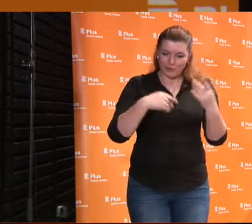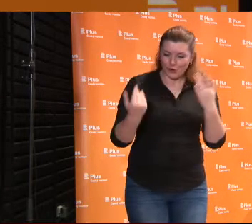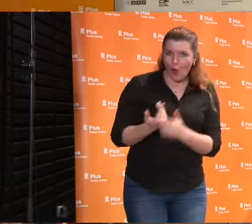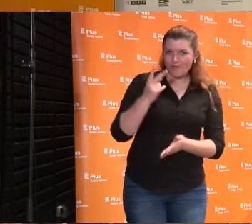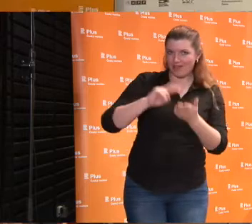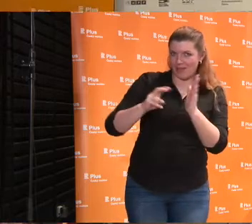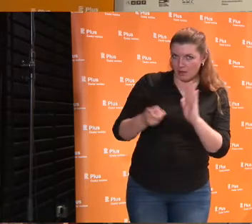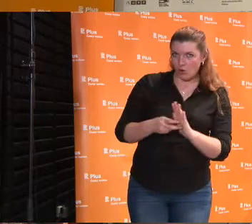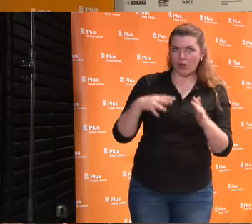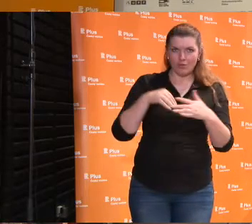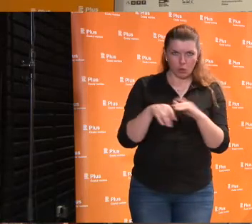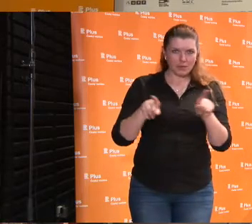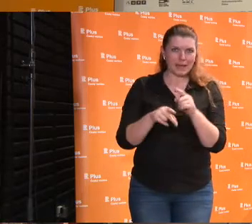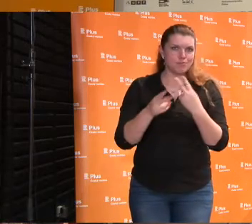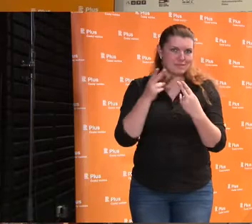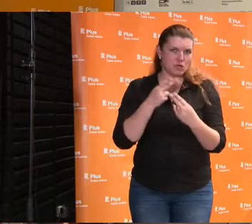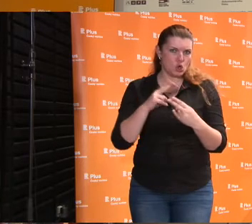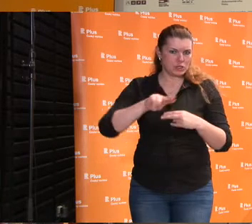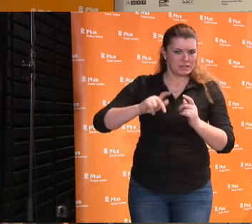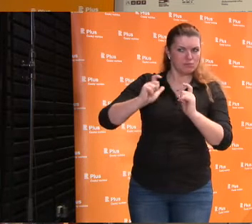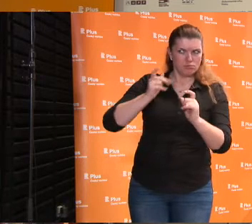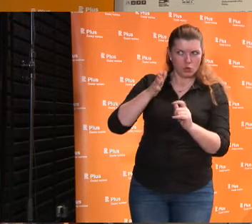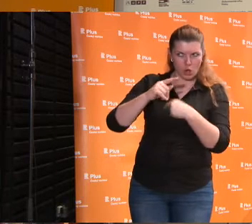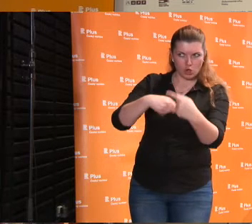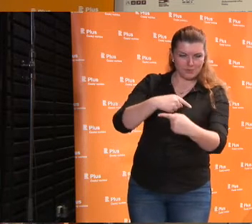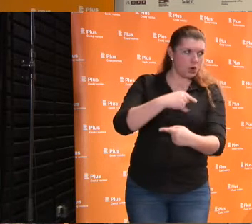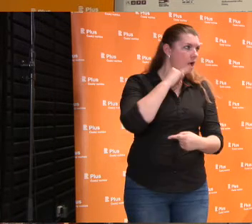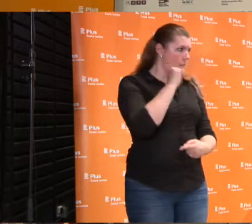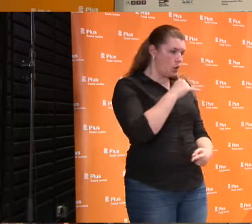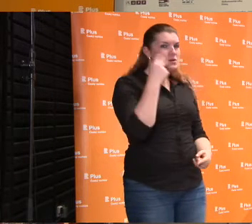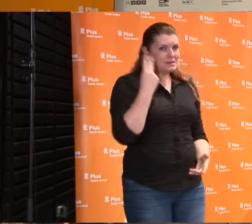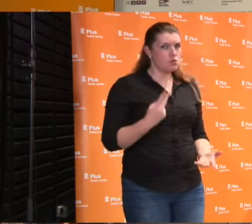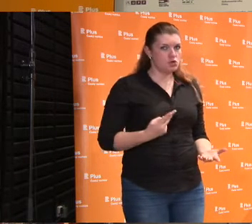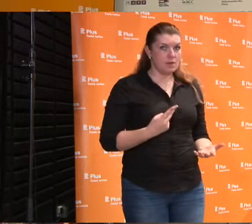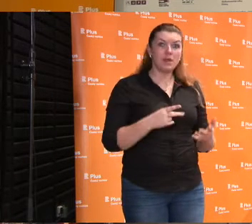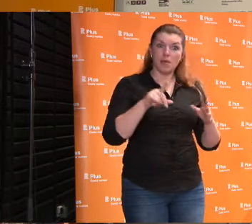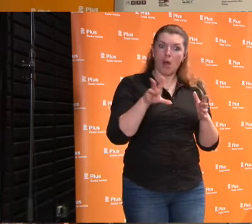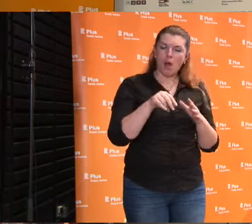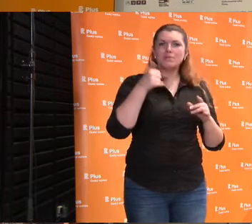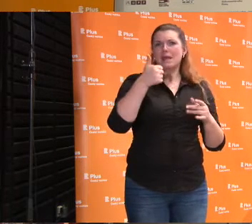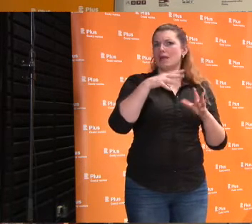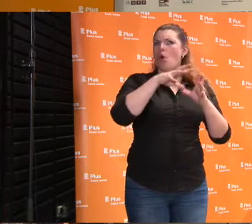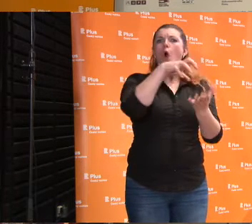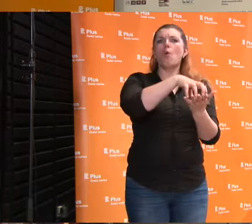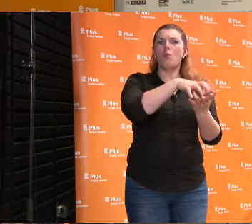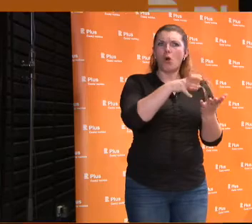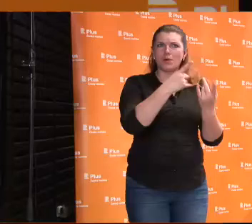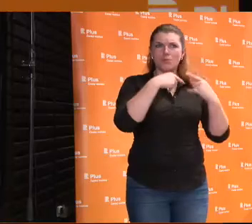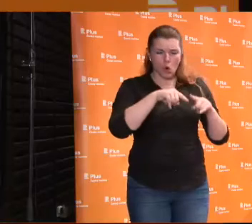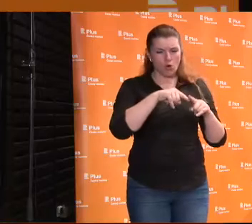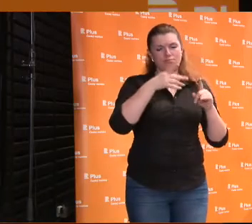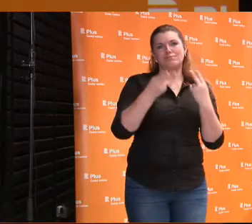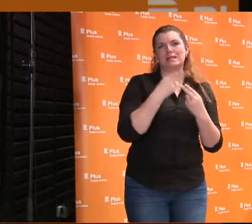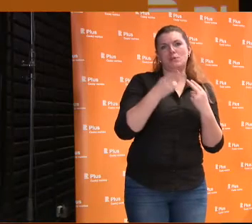ta bezpečnostní opatření. Ano, je na to celá vědní disciplína, teď se objevují nové a nové